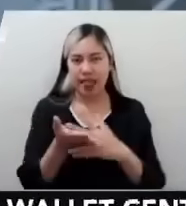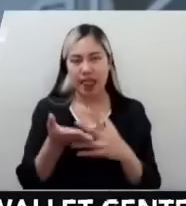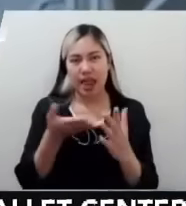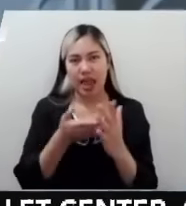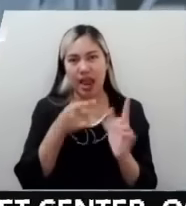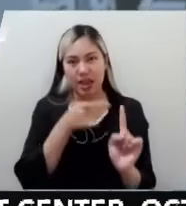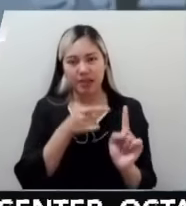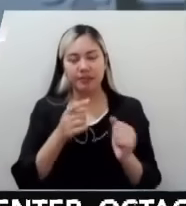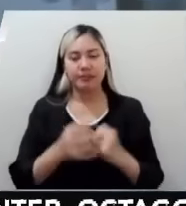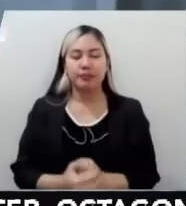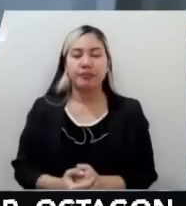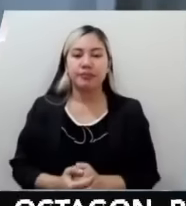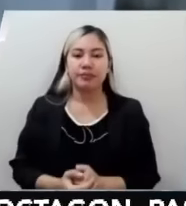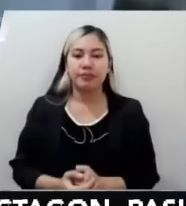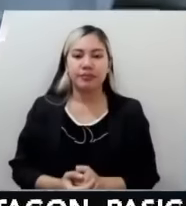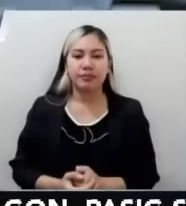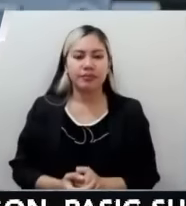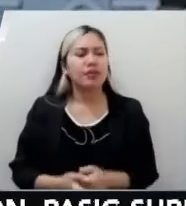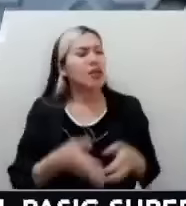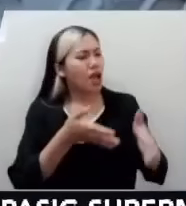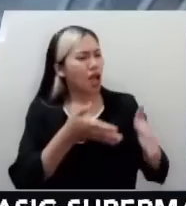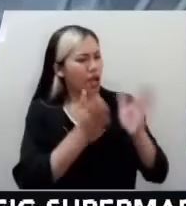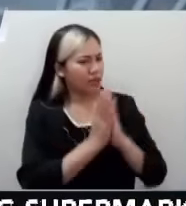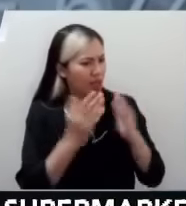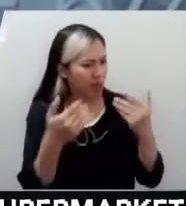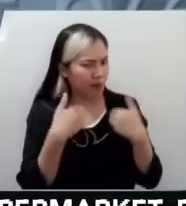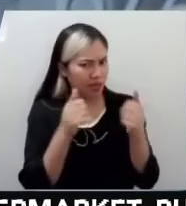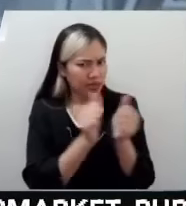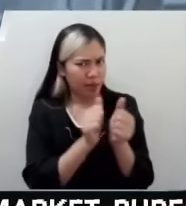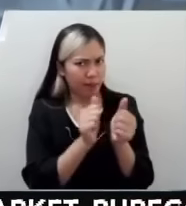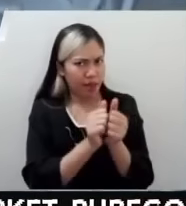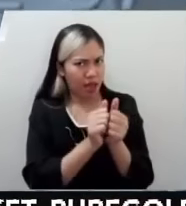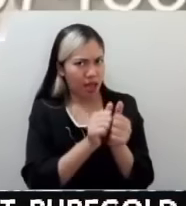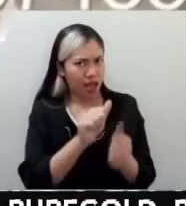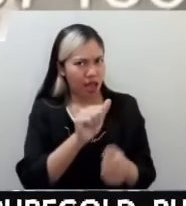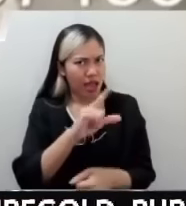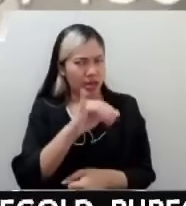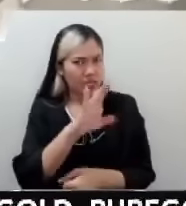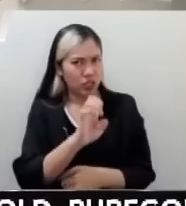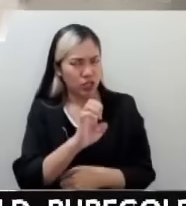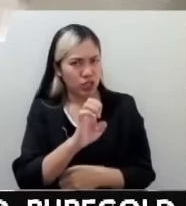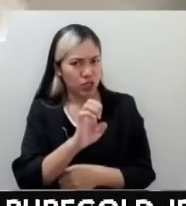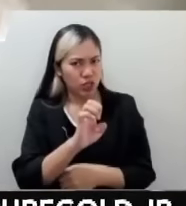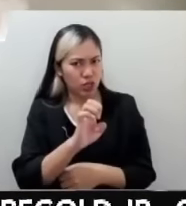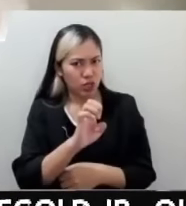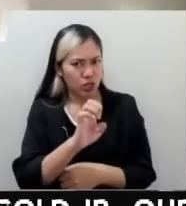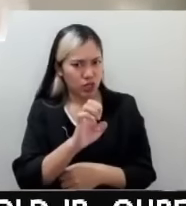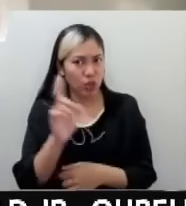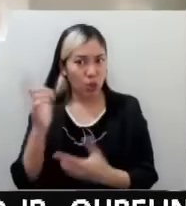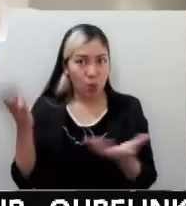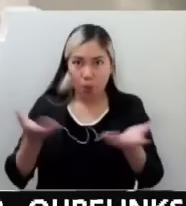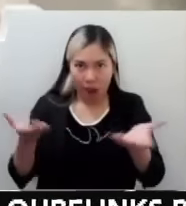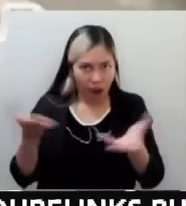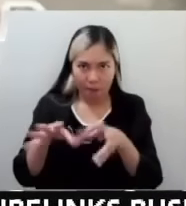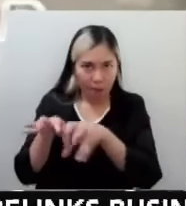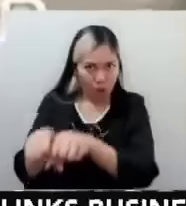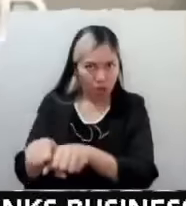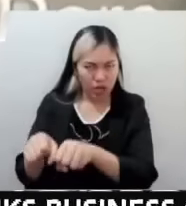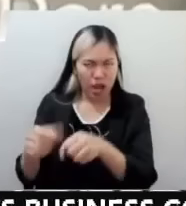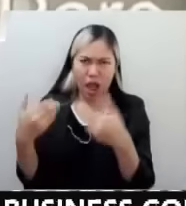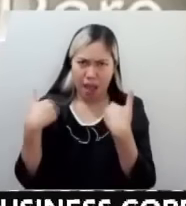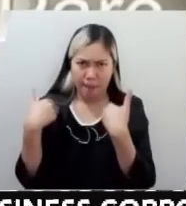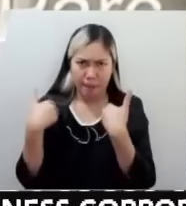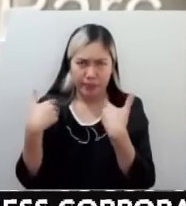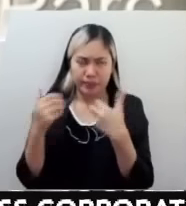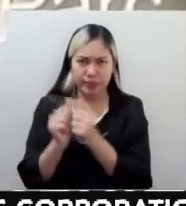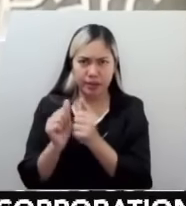dating Tarlac Bamban Mayor Alice Guo sa kanya pong lugar na kung saan ho siya nahuli? Sa information po na